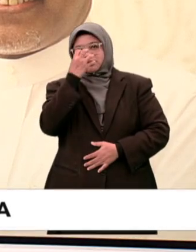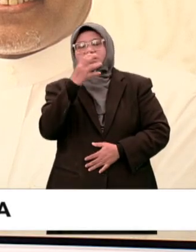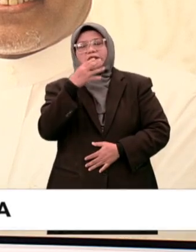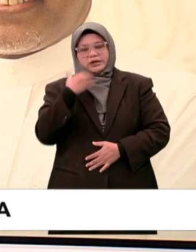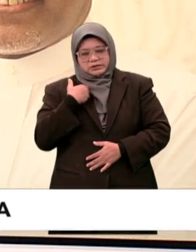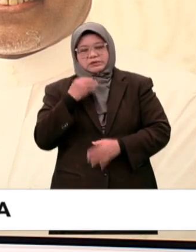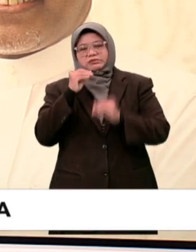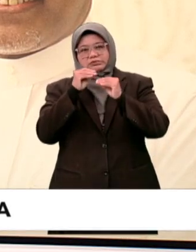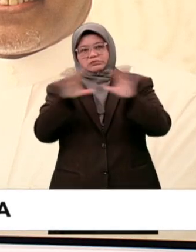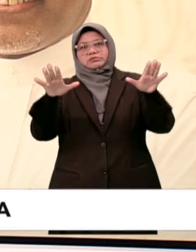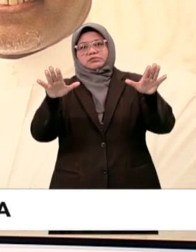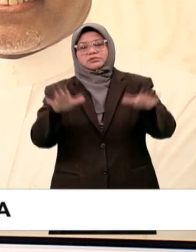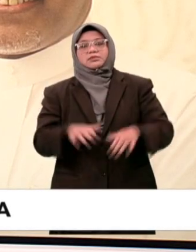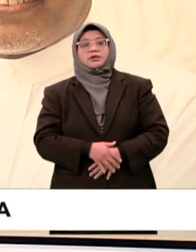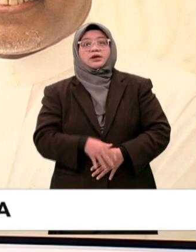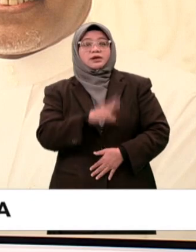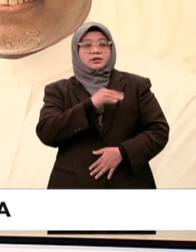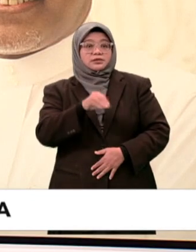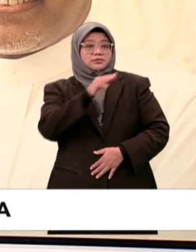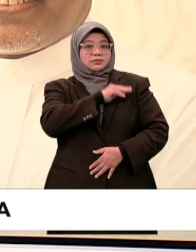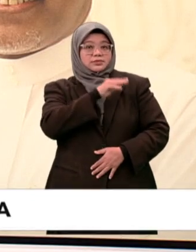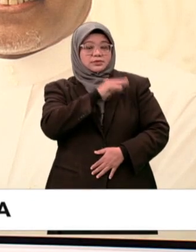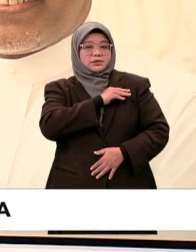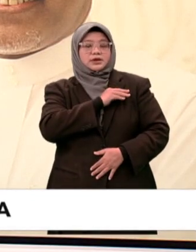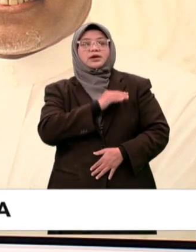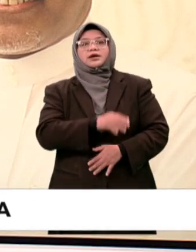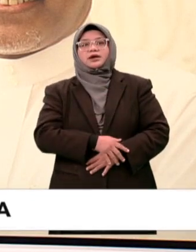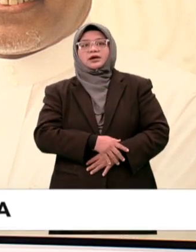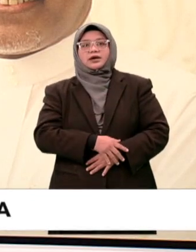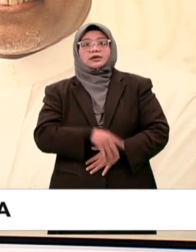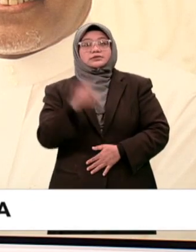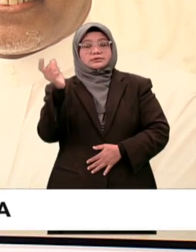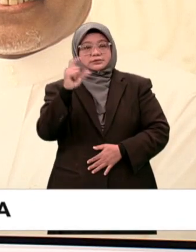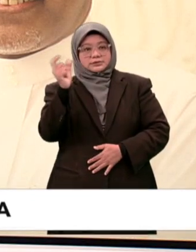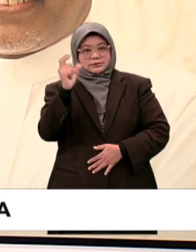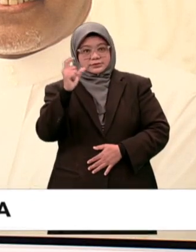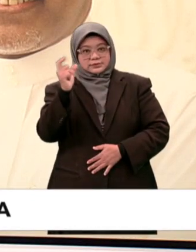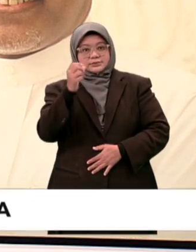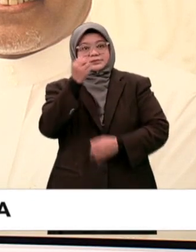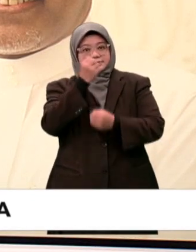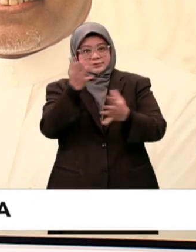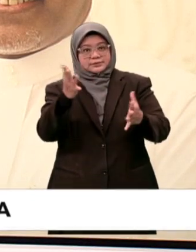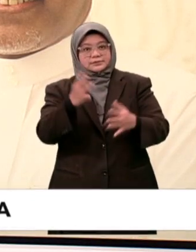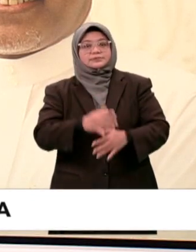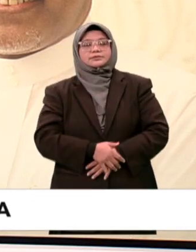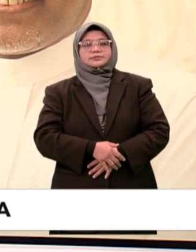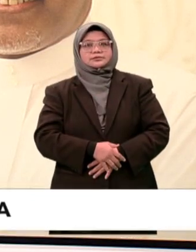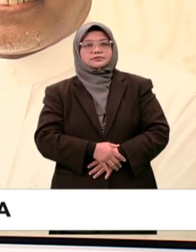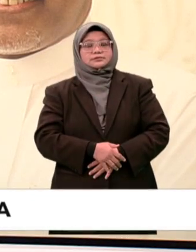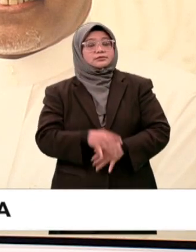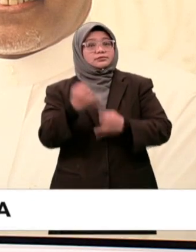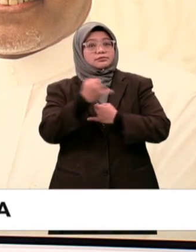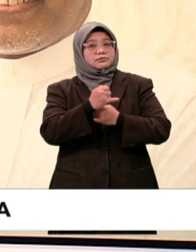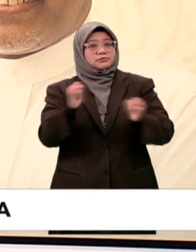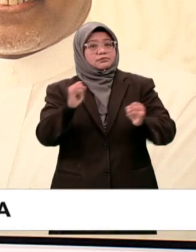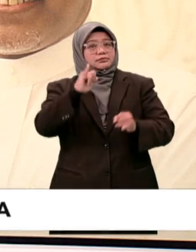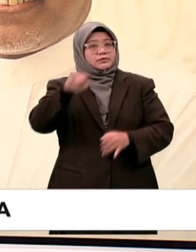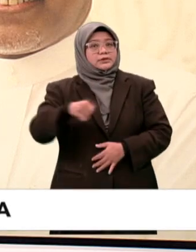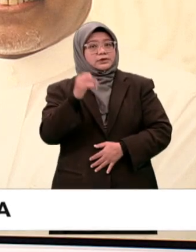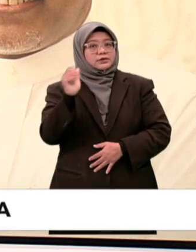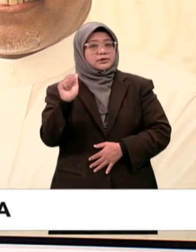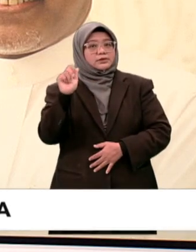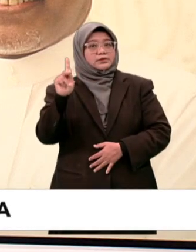yang tular baru-baru ini menteri di Jawa Barat Ahmad berkata jabatan kemajuan Islam